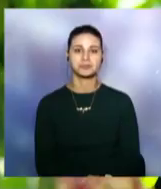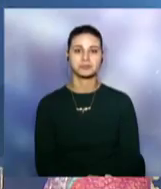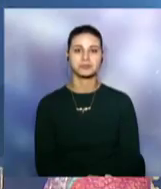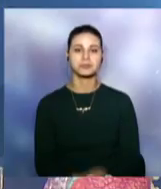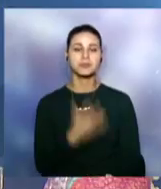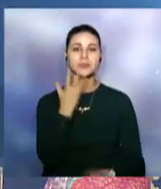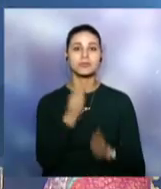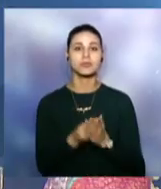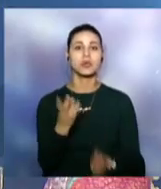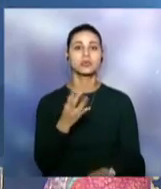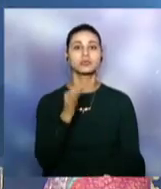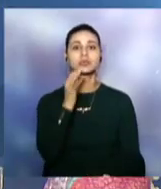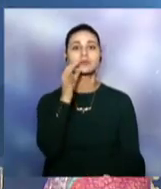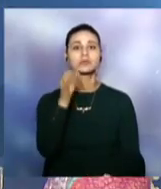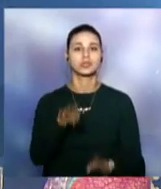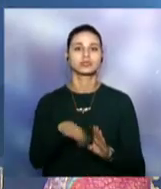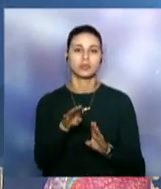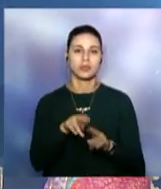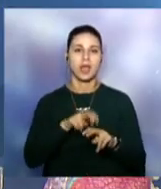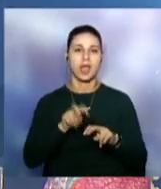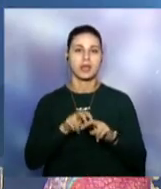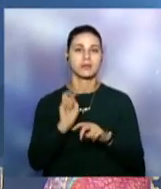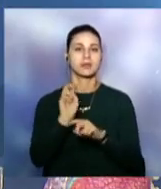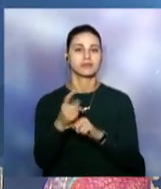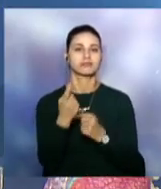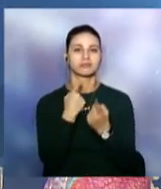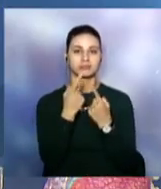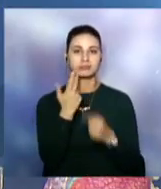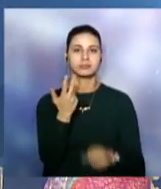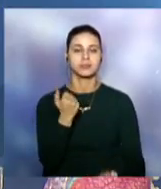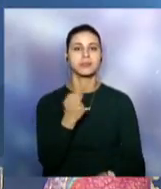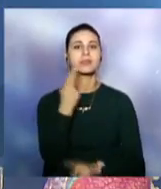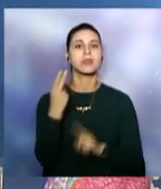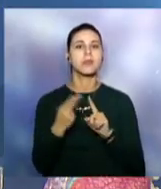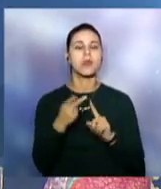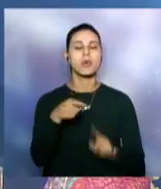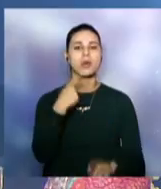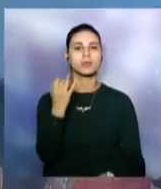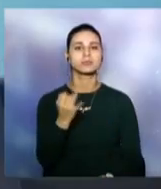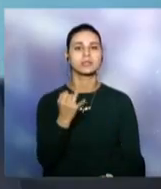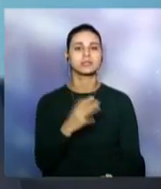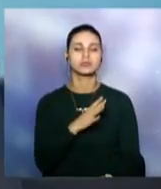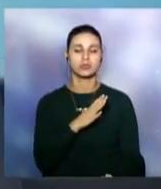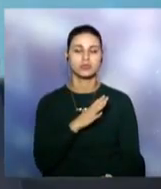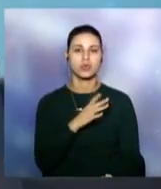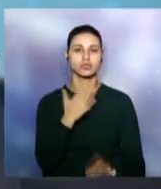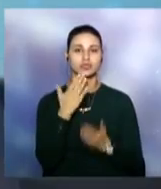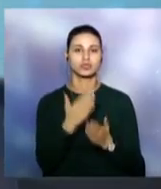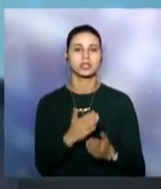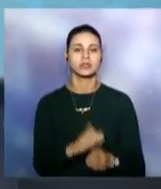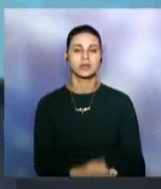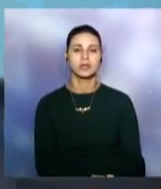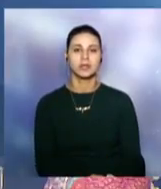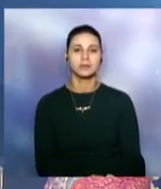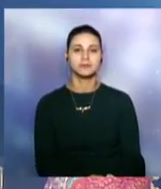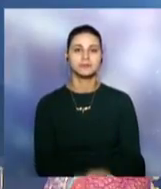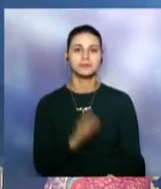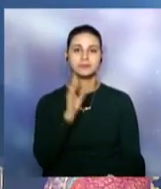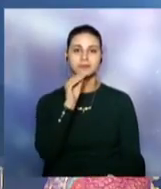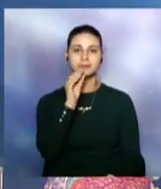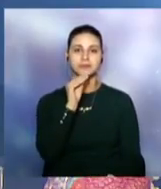ანუ ჩვენ უნდა ვურჩიოთ, რომ კონსულტაცია გაიაროს, ხომ ასეა? და მეორე ნაწილი ქონდა ბატონო მერაბ ამ კითხვას,